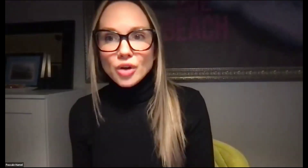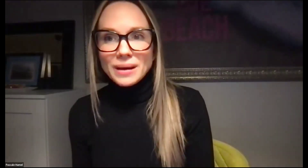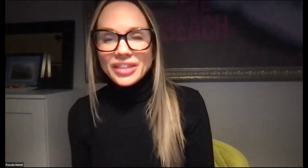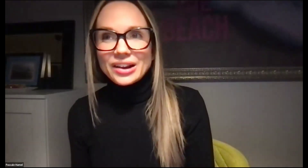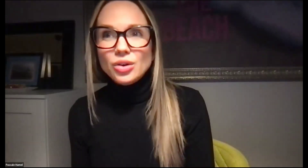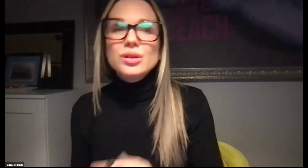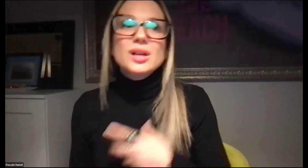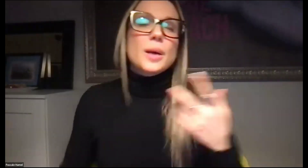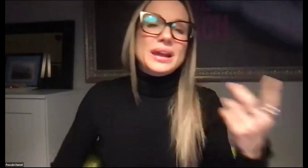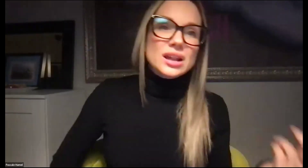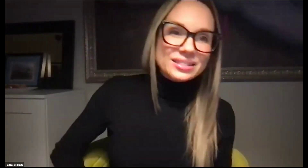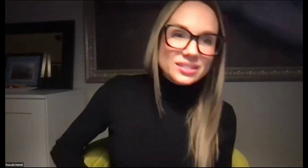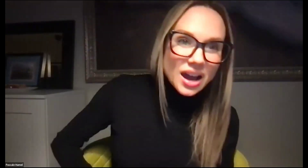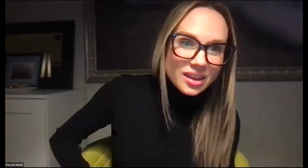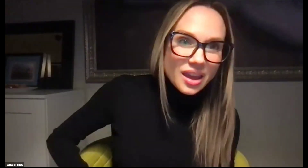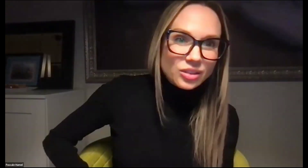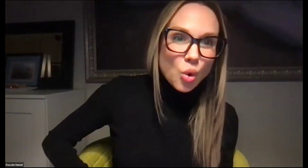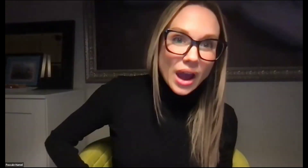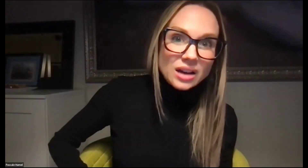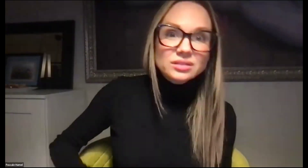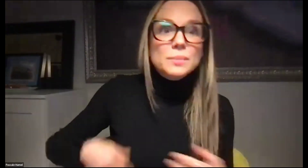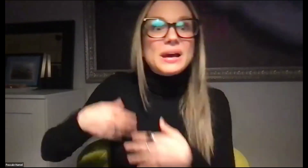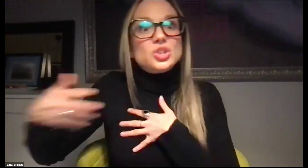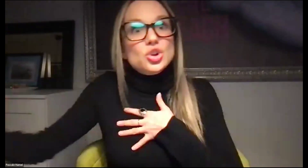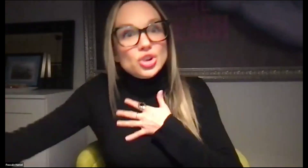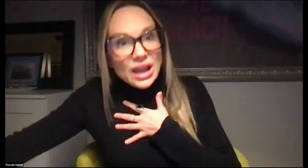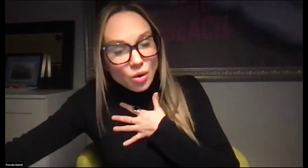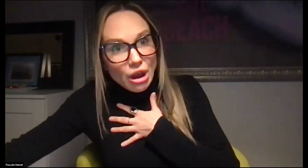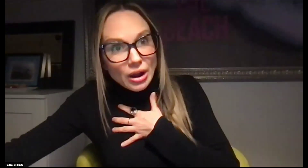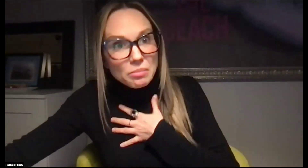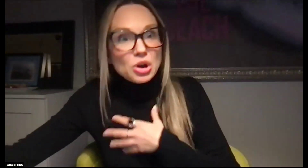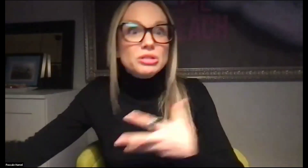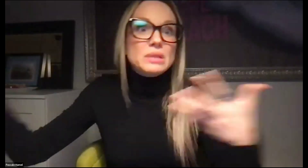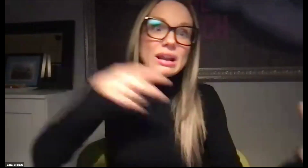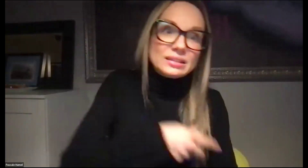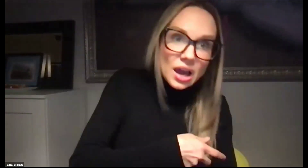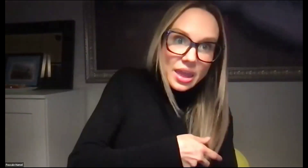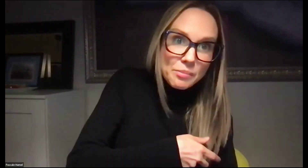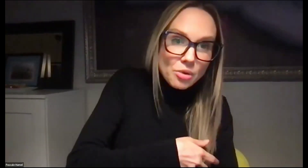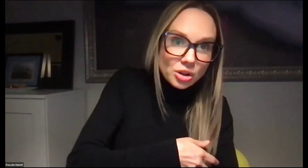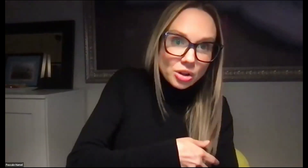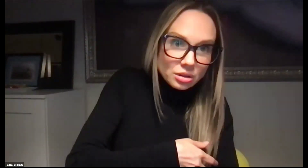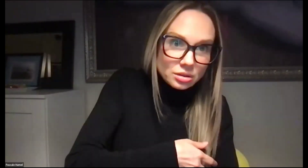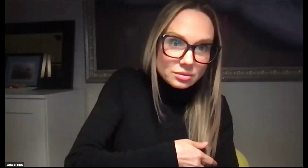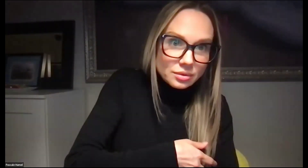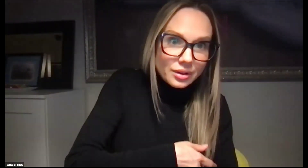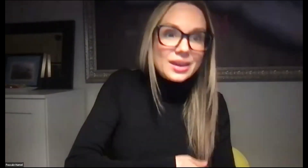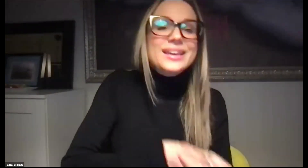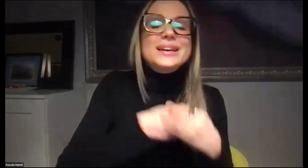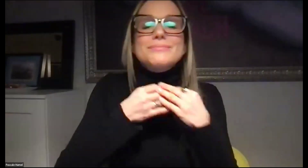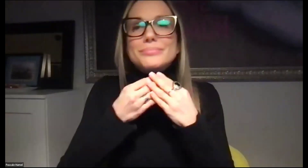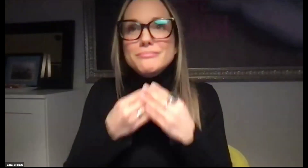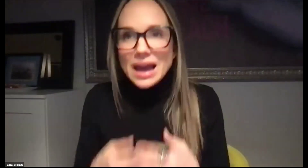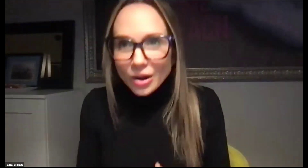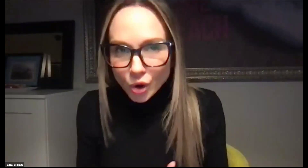Si on trouve un pantalon, ah ben là, la taille est trop grande parce que là, la longueur est bonne, mais là, la taille est pas bonne. OK?